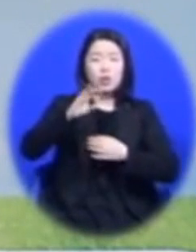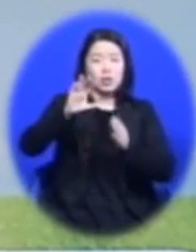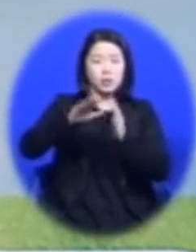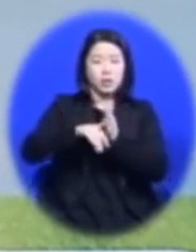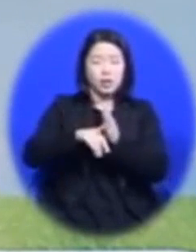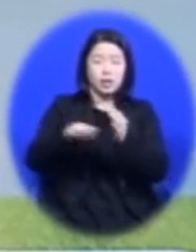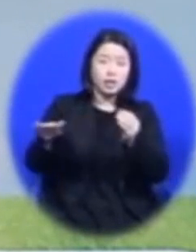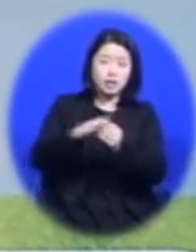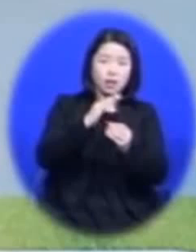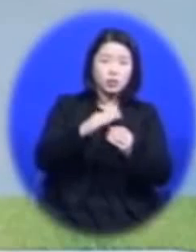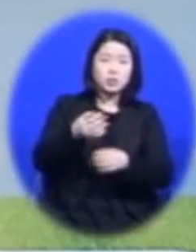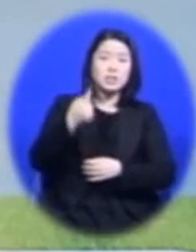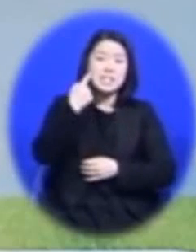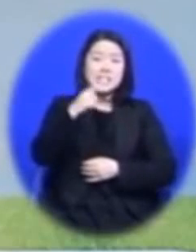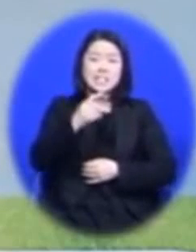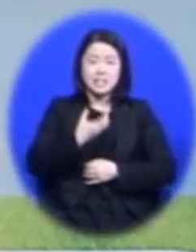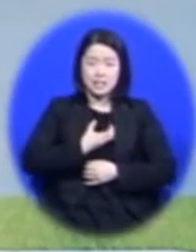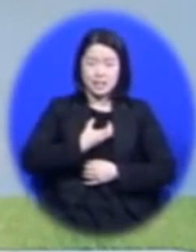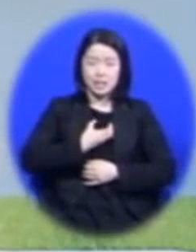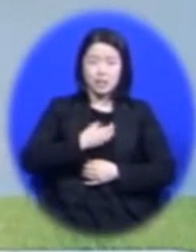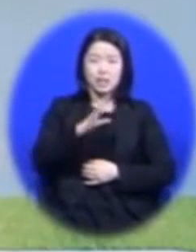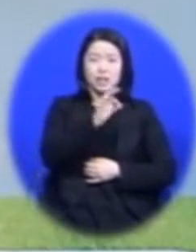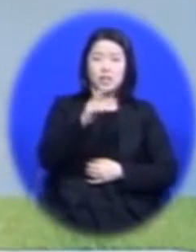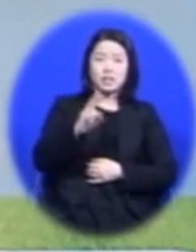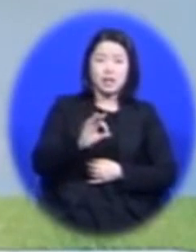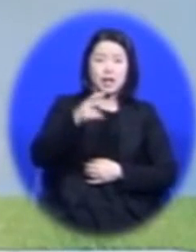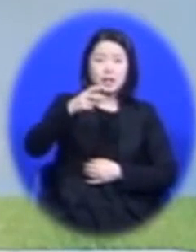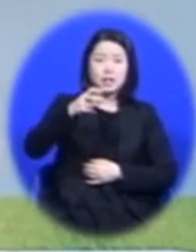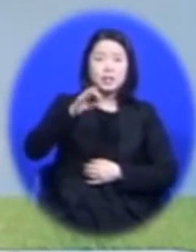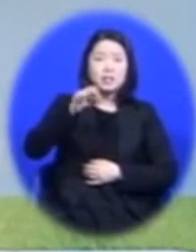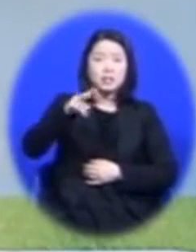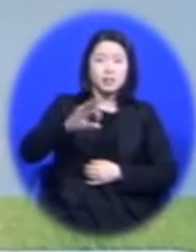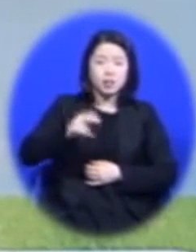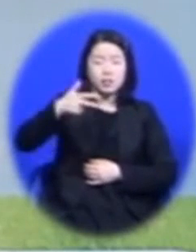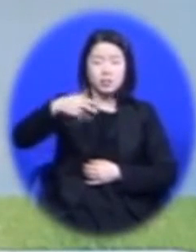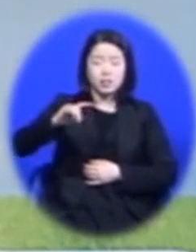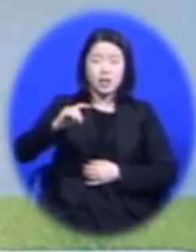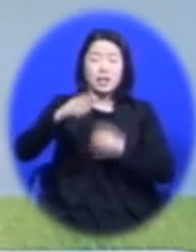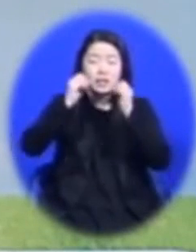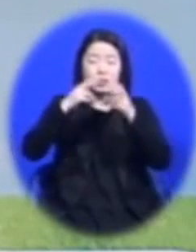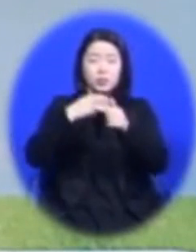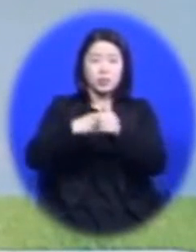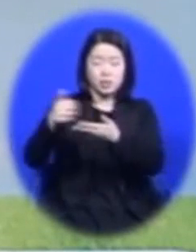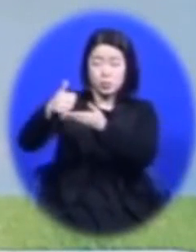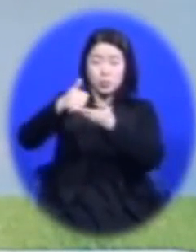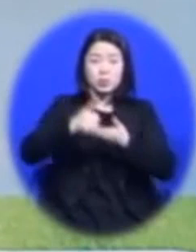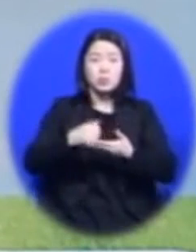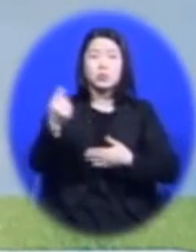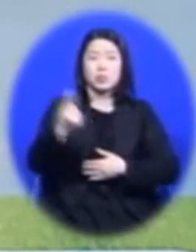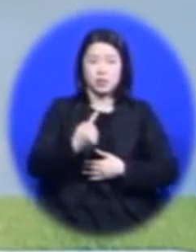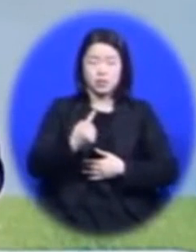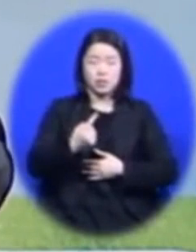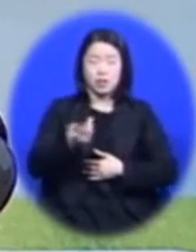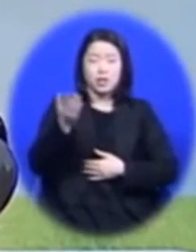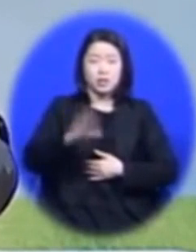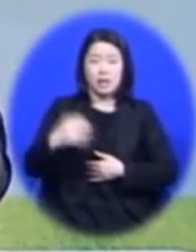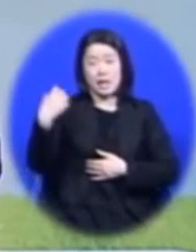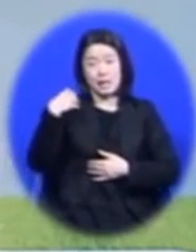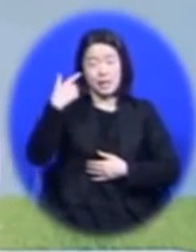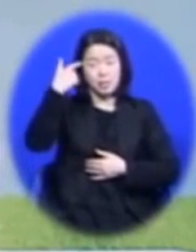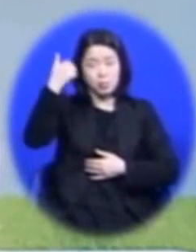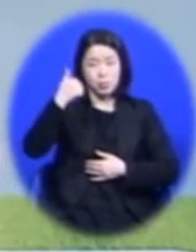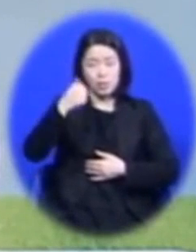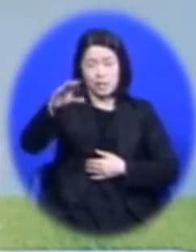탁구 금메달리스트인 양영자 선교사님이 초청 손님으로 오셨습니다. 그런데 담임 목사하고